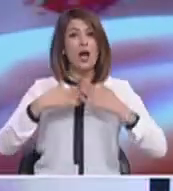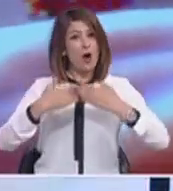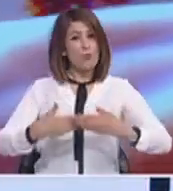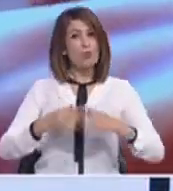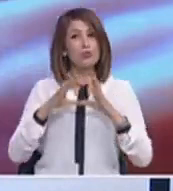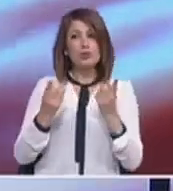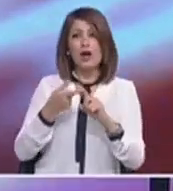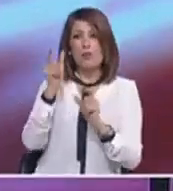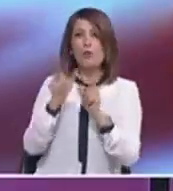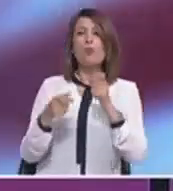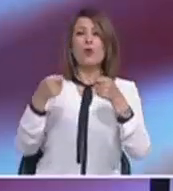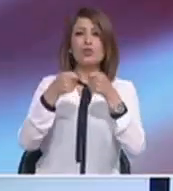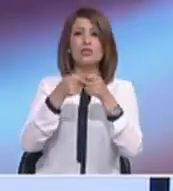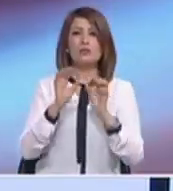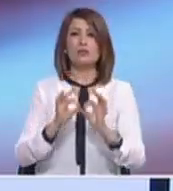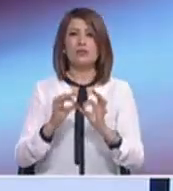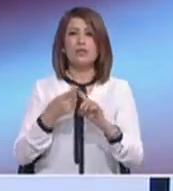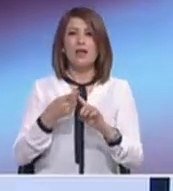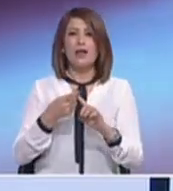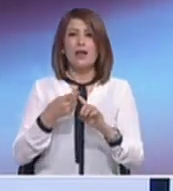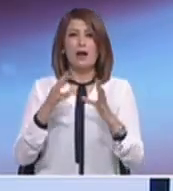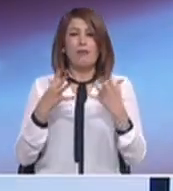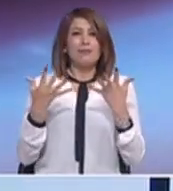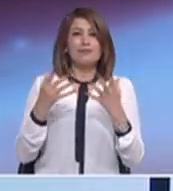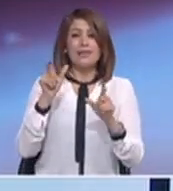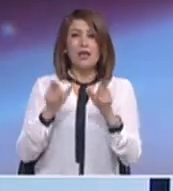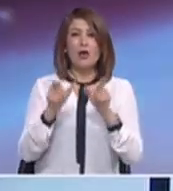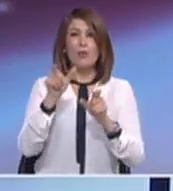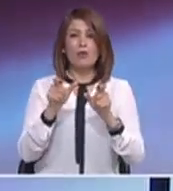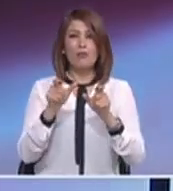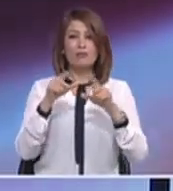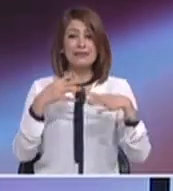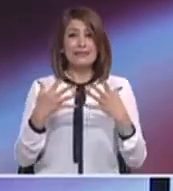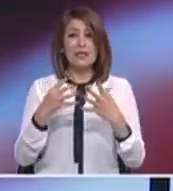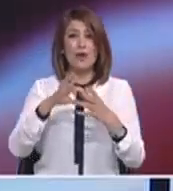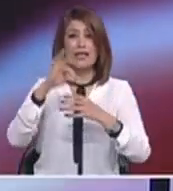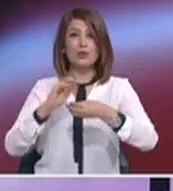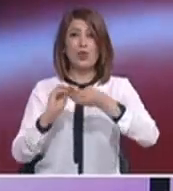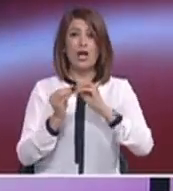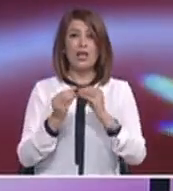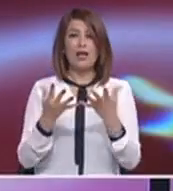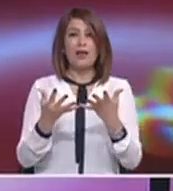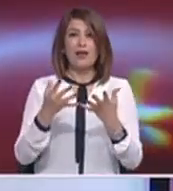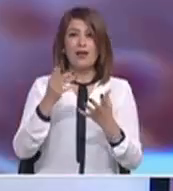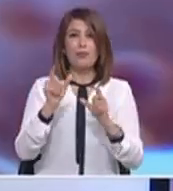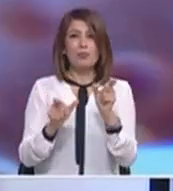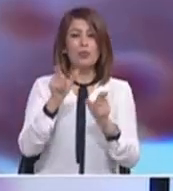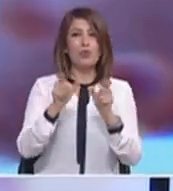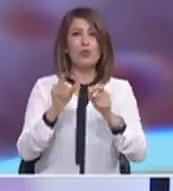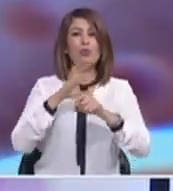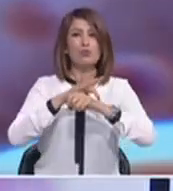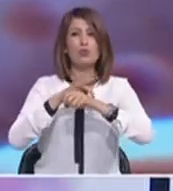كيفاش صرفته في هذا الظرف الاستثنائي ثم امر الى حالات اللي هي كافيه